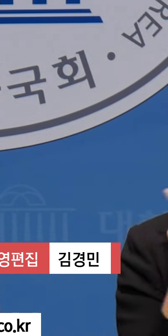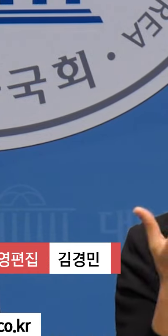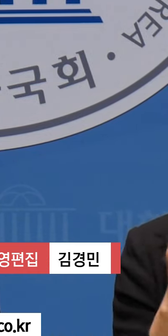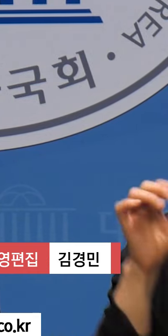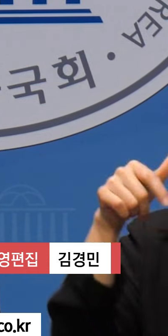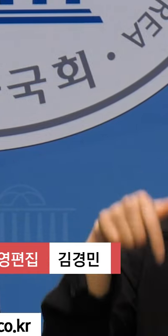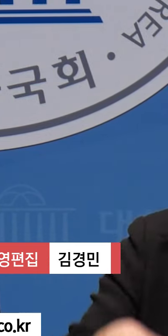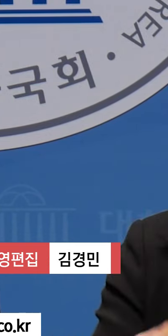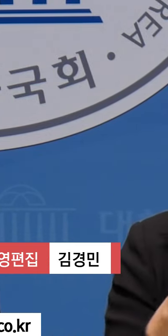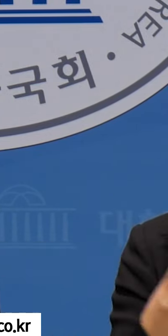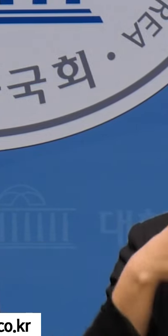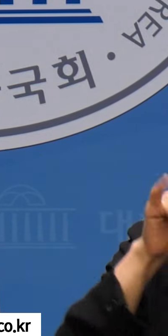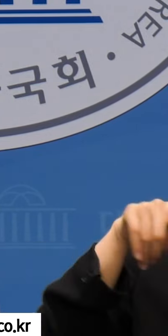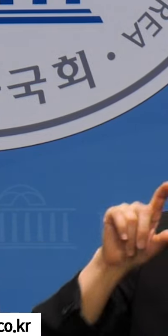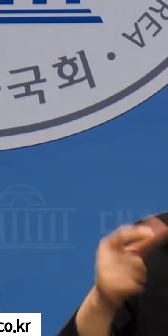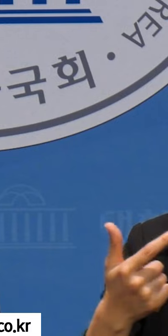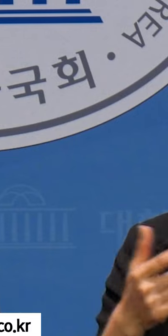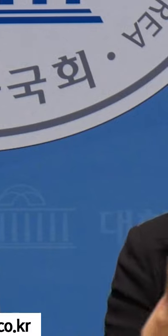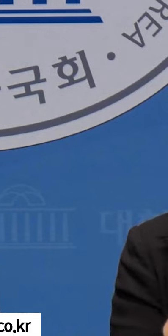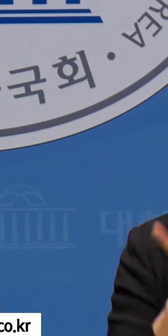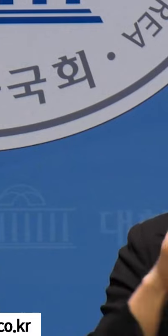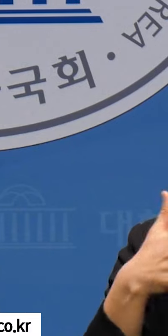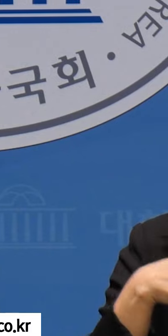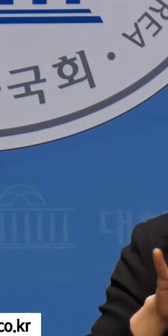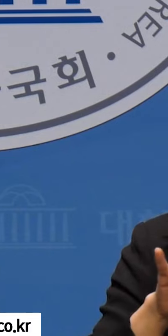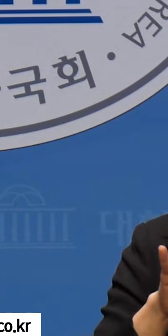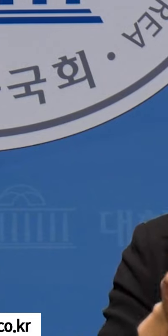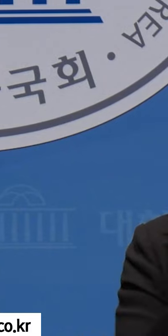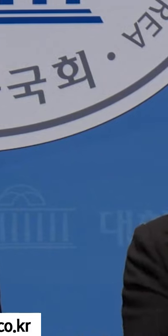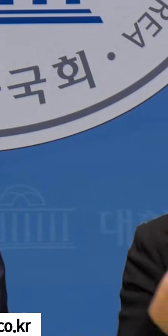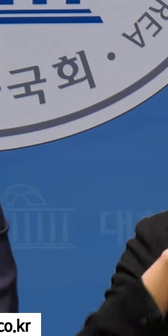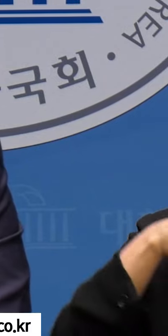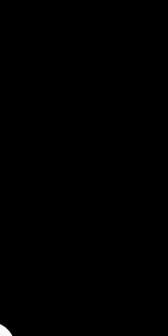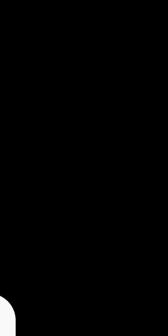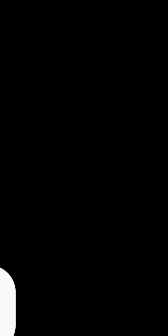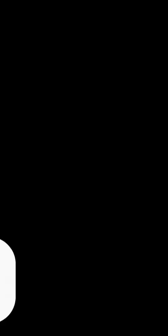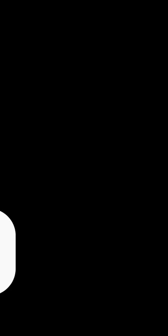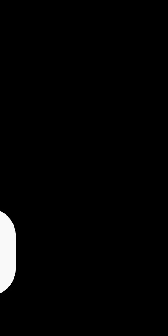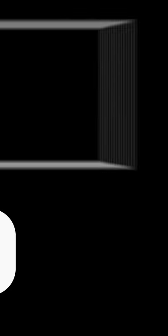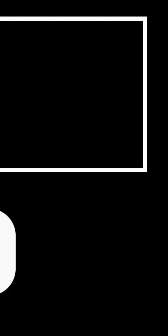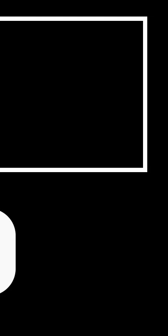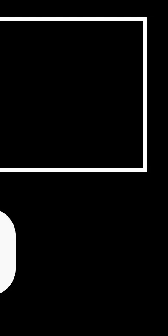김홍국, 김태성, 김인재, 호사카 유지 일동.